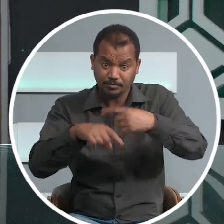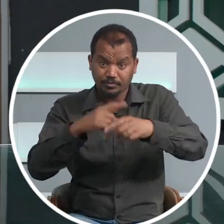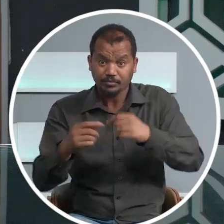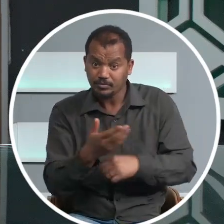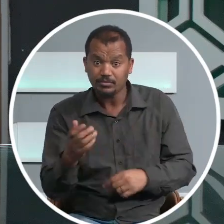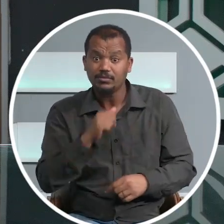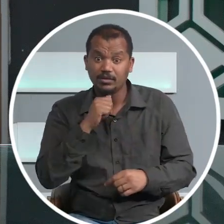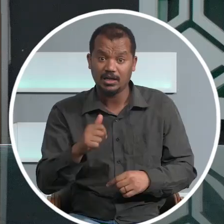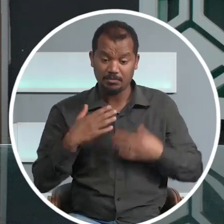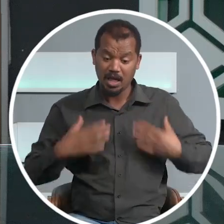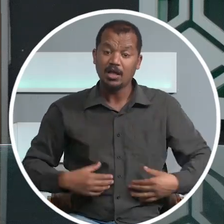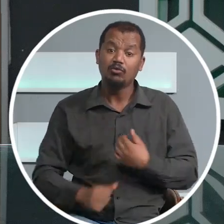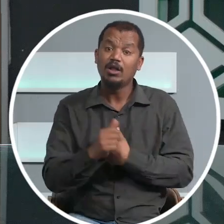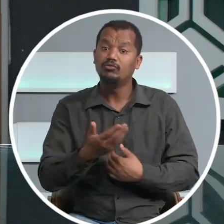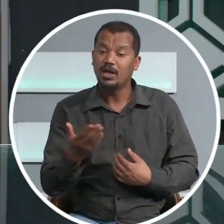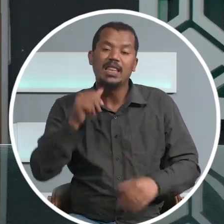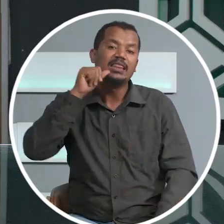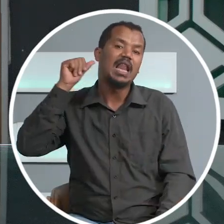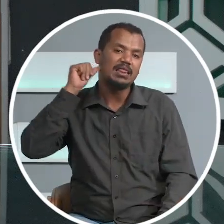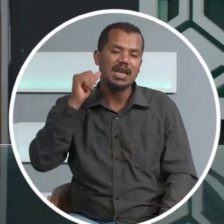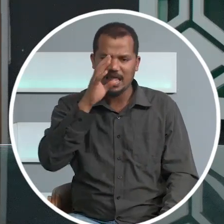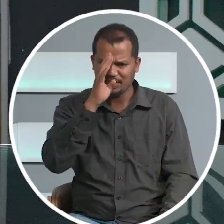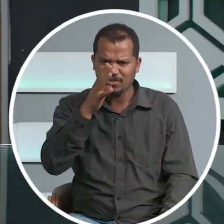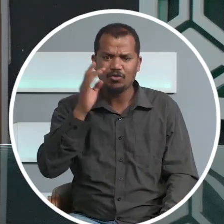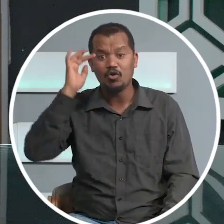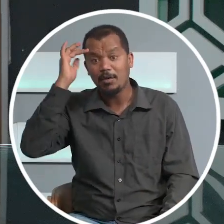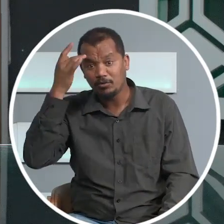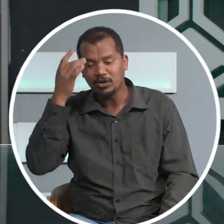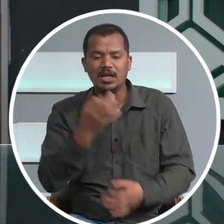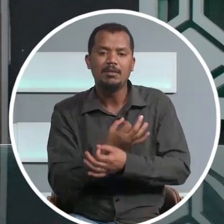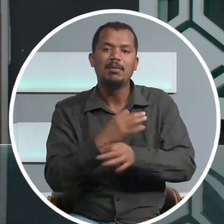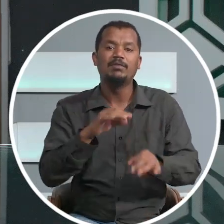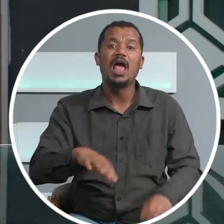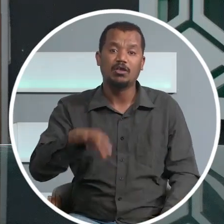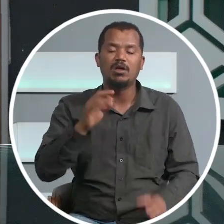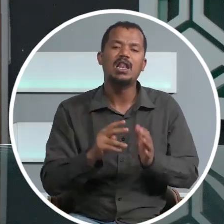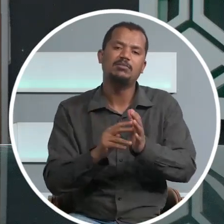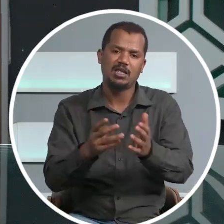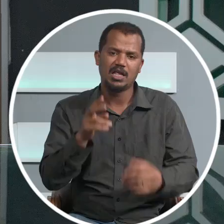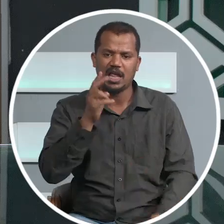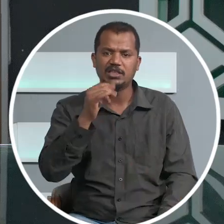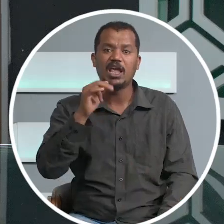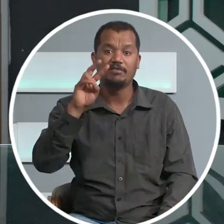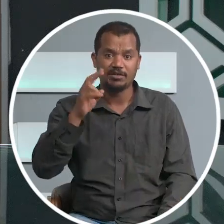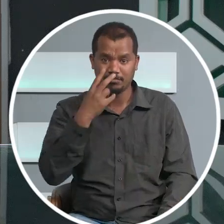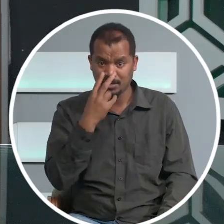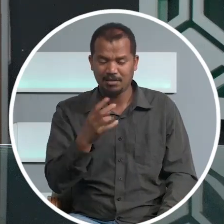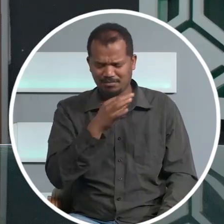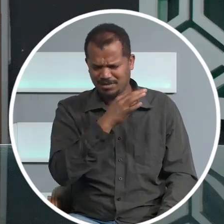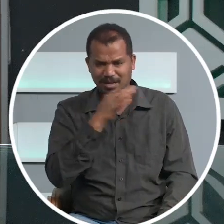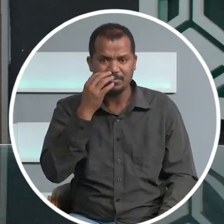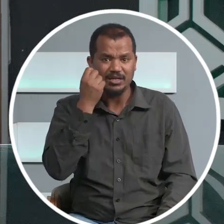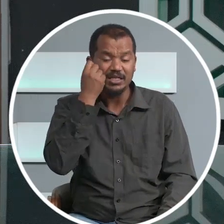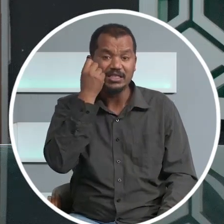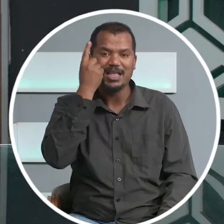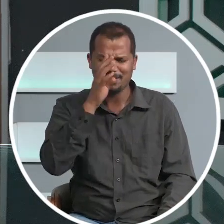aku dah dalam. Ya kal aku dah aku dah. Tenan tenan ya tafat aru hema much. Mafti agin tu alam sali cebin bernusit.